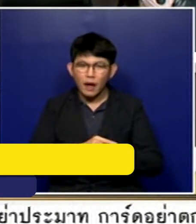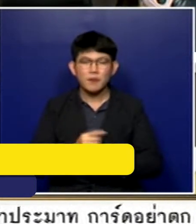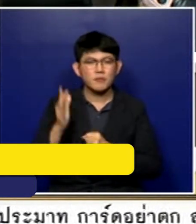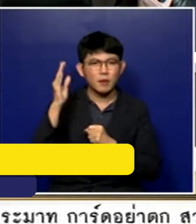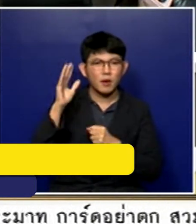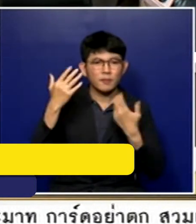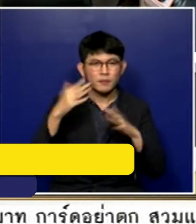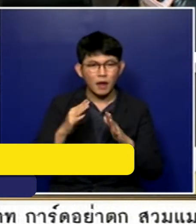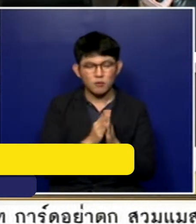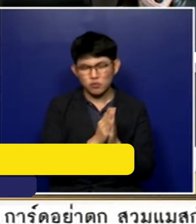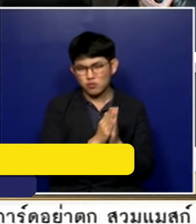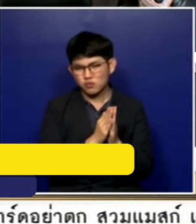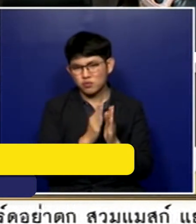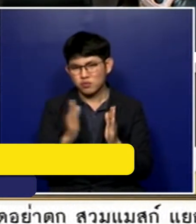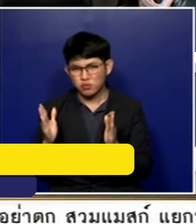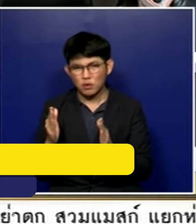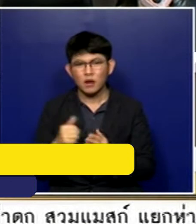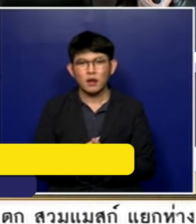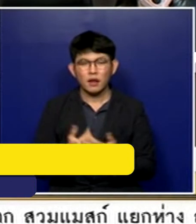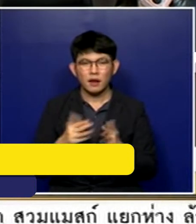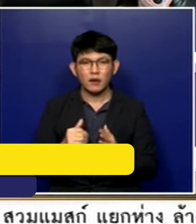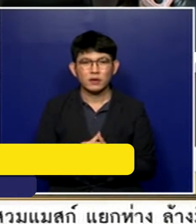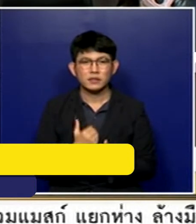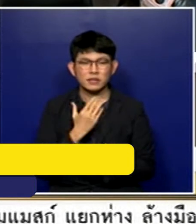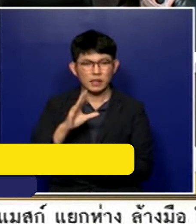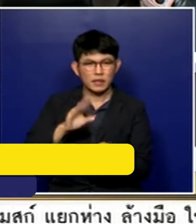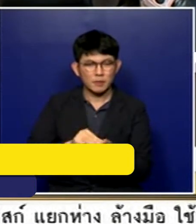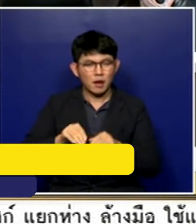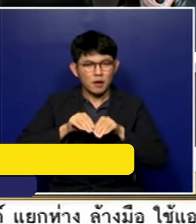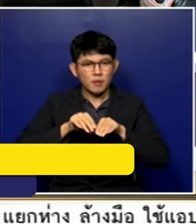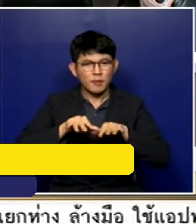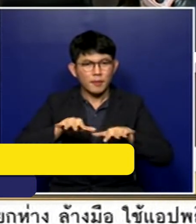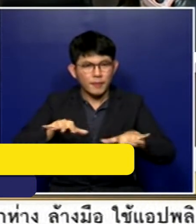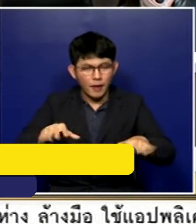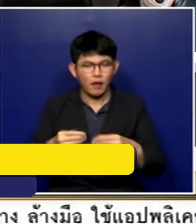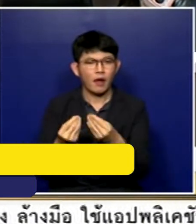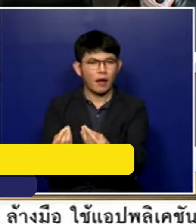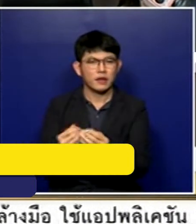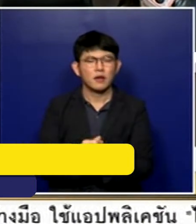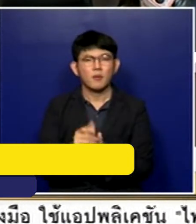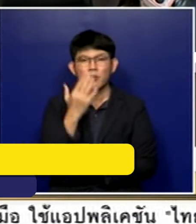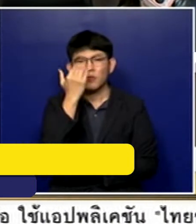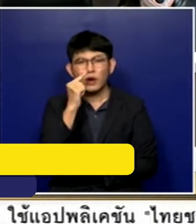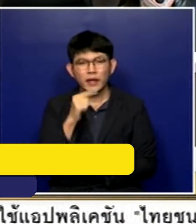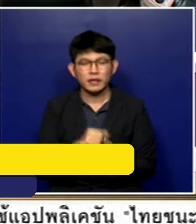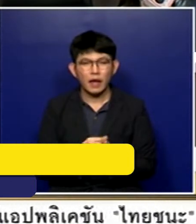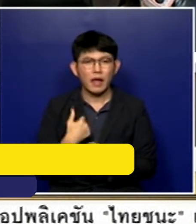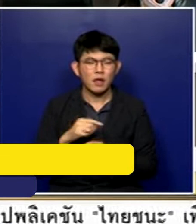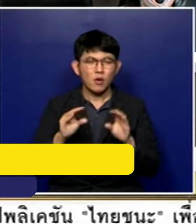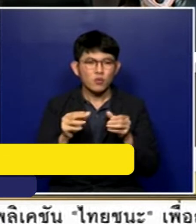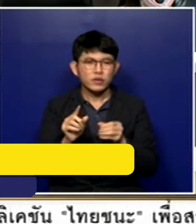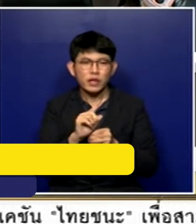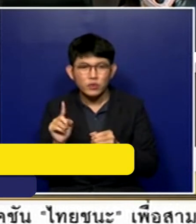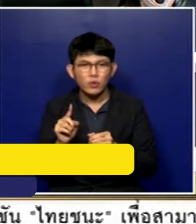หลังเวลาจากช่วงนั้นไปแล้วก็จะอัดเทปให้ท่านเอาไปเผยแพร่ทุกแห่งให้ท่านเลยแล้วก็ให้สถานีวิทยุโทรทัศน์